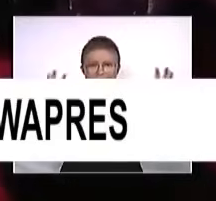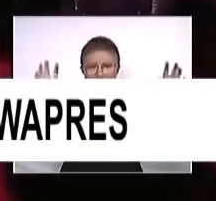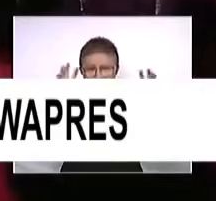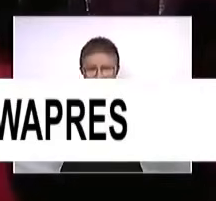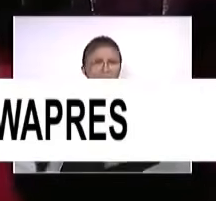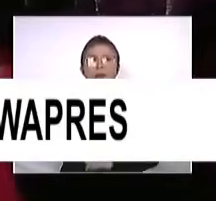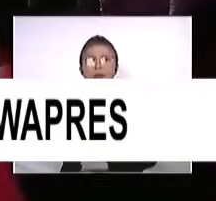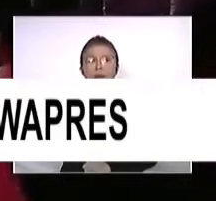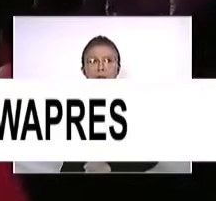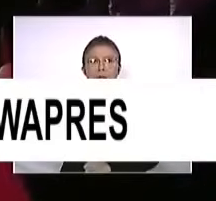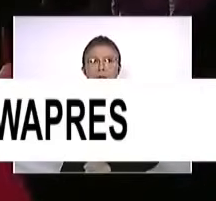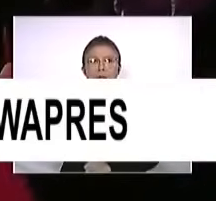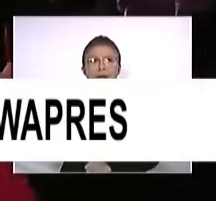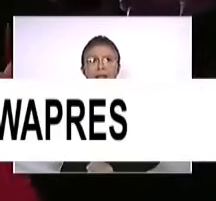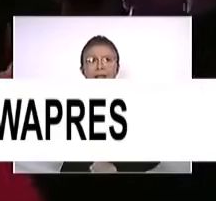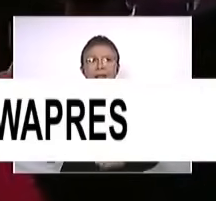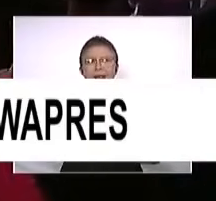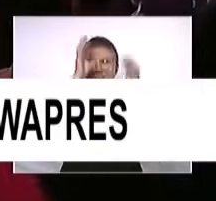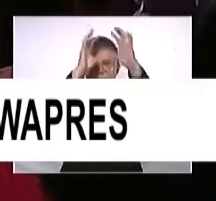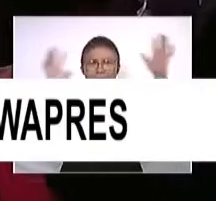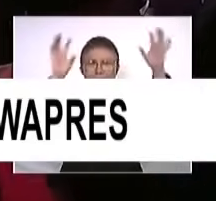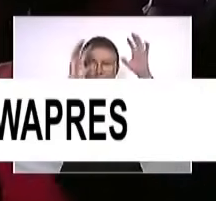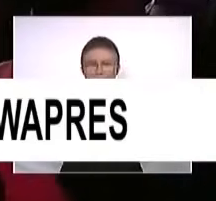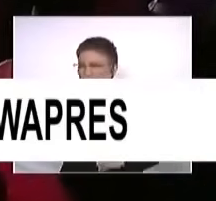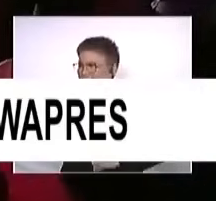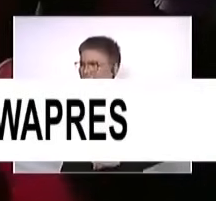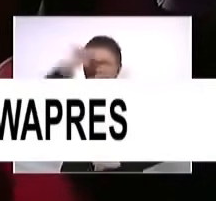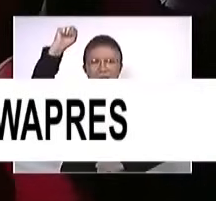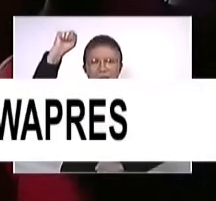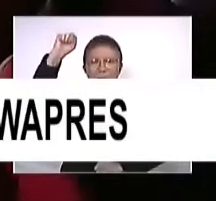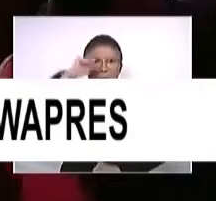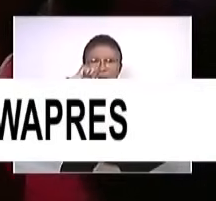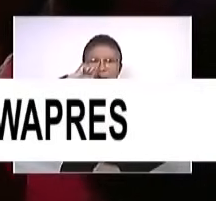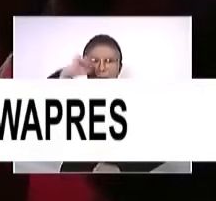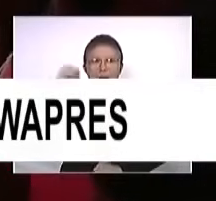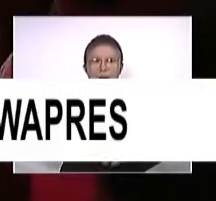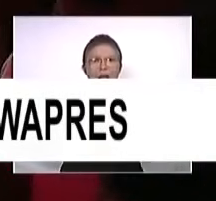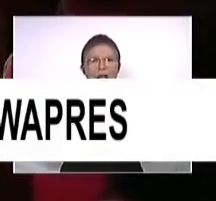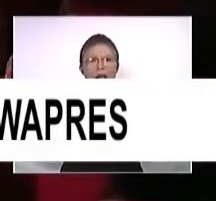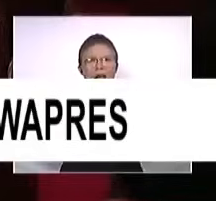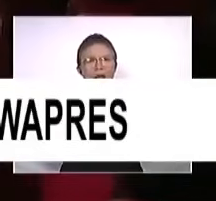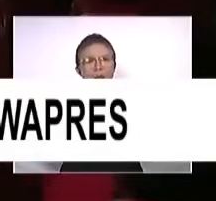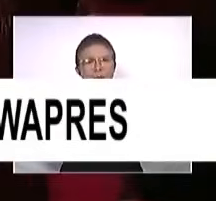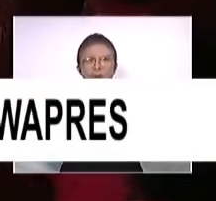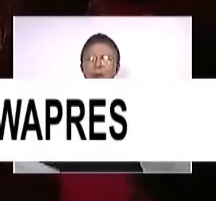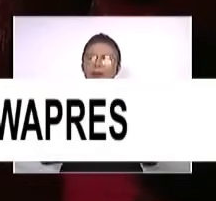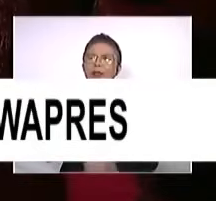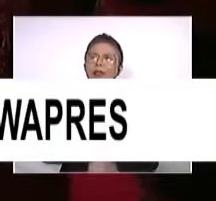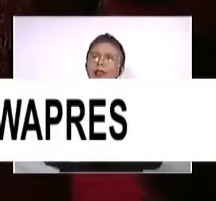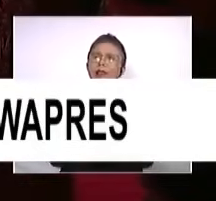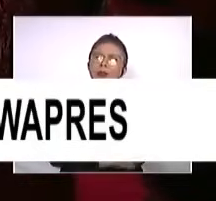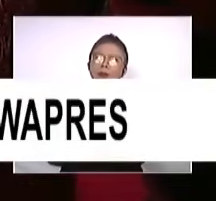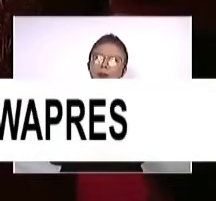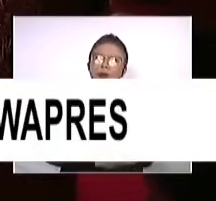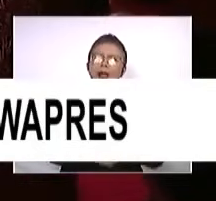membangun sebuah narasi kekuatan kata-kata yang lebih sederhana lagi sehingga bisa dicerna tema-tema tersebut ketika disampaikan